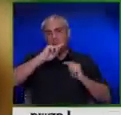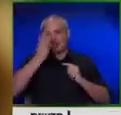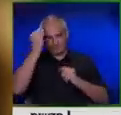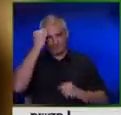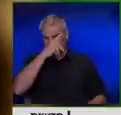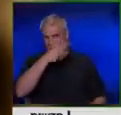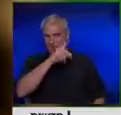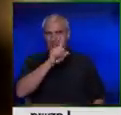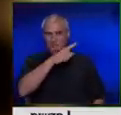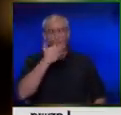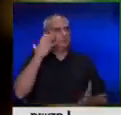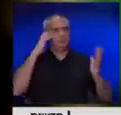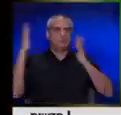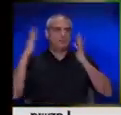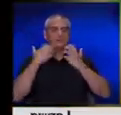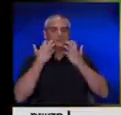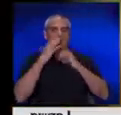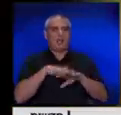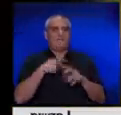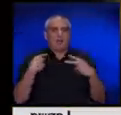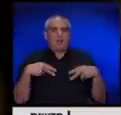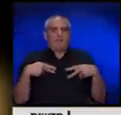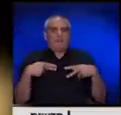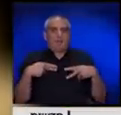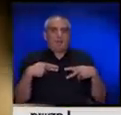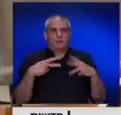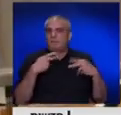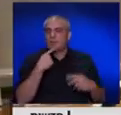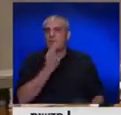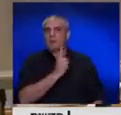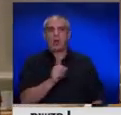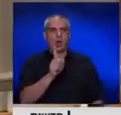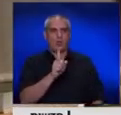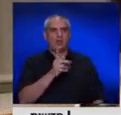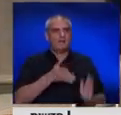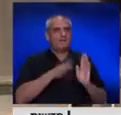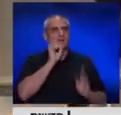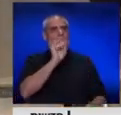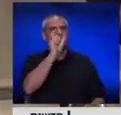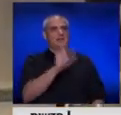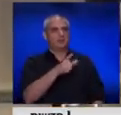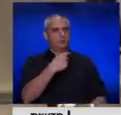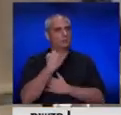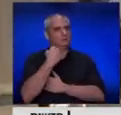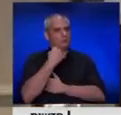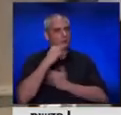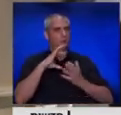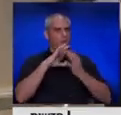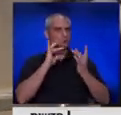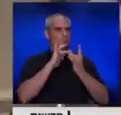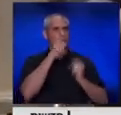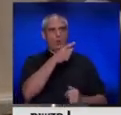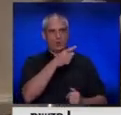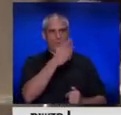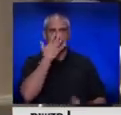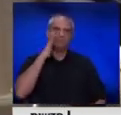בלוינשטיין, מטלטל ומתאר את אווירת הפחד. הפחד לומר לא ולצאת נגד הדמות הסמכותית המקושרת שעומדת מולך,